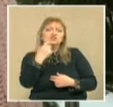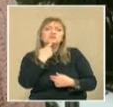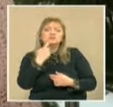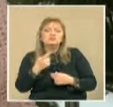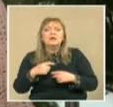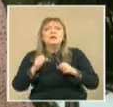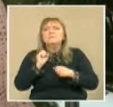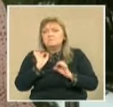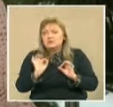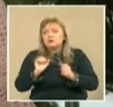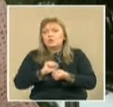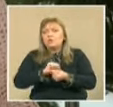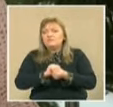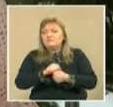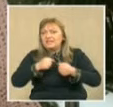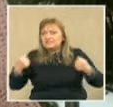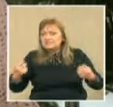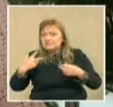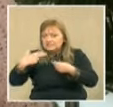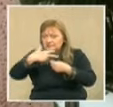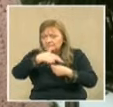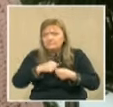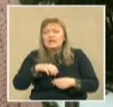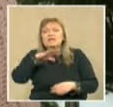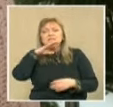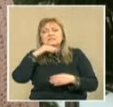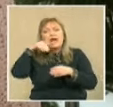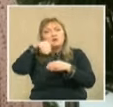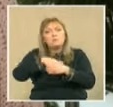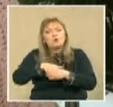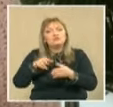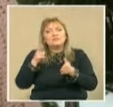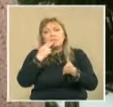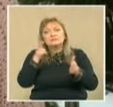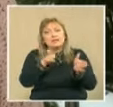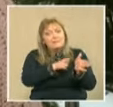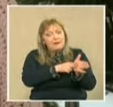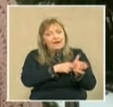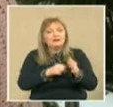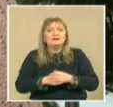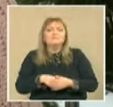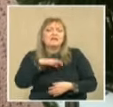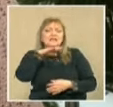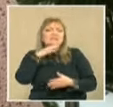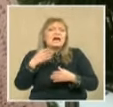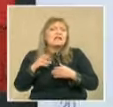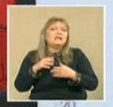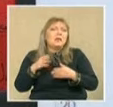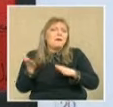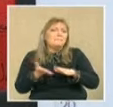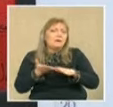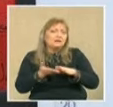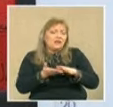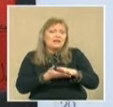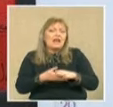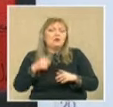изрезки от работническо дело, или пък стари пощенски марки, или пък някакви други такива стари материали, които